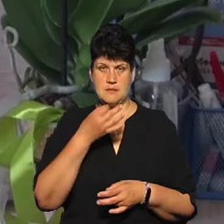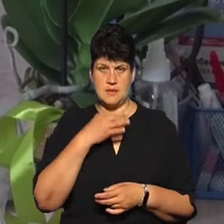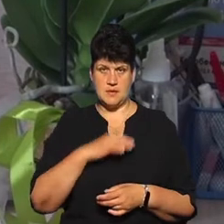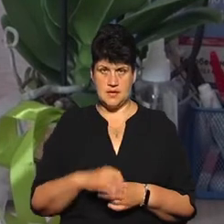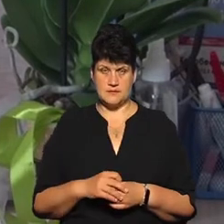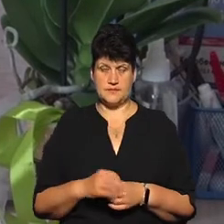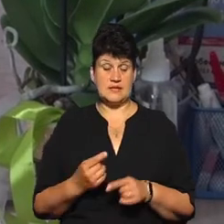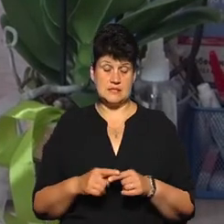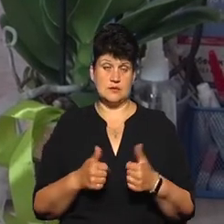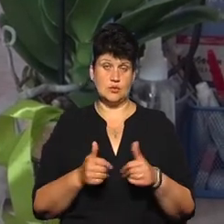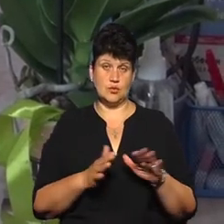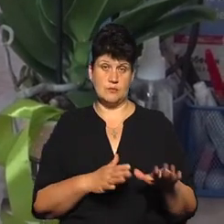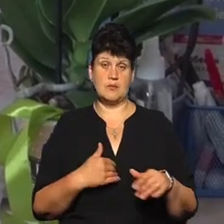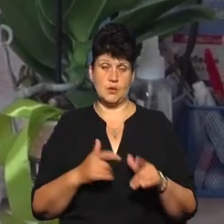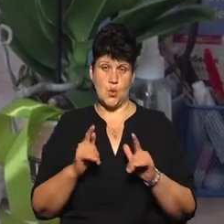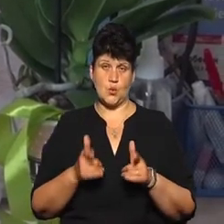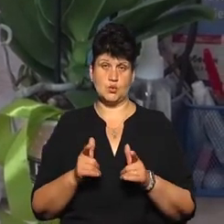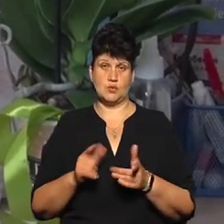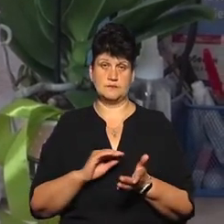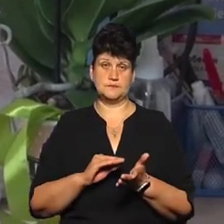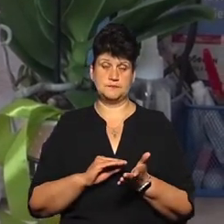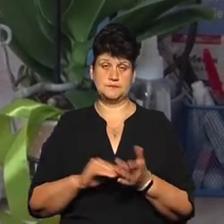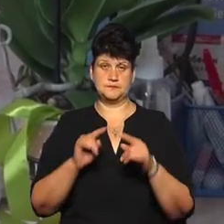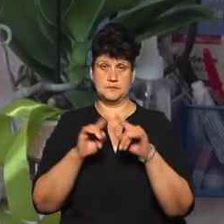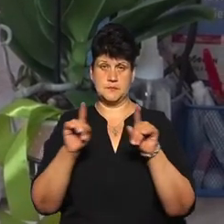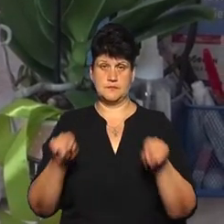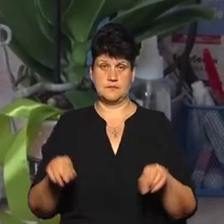Це досить добре. Ми готові до виписки рецептурних